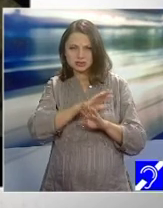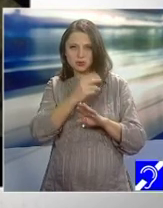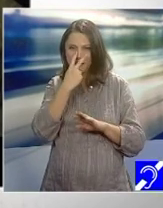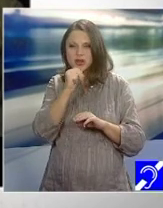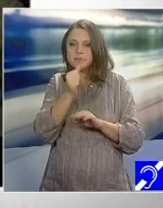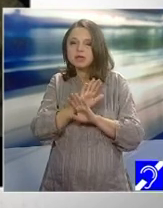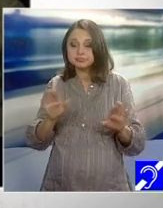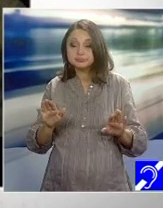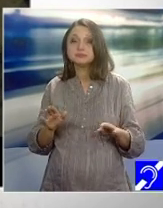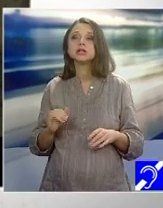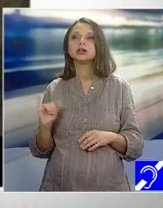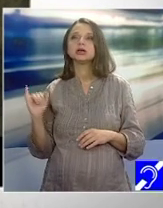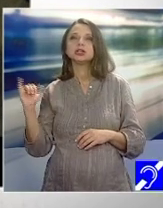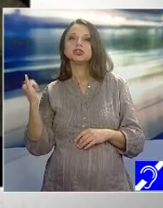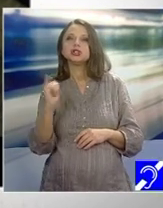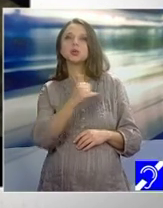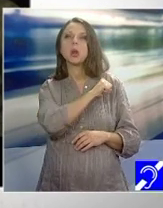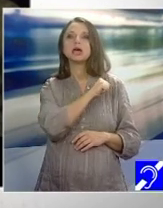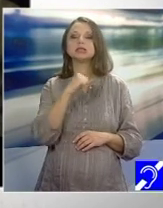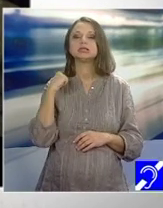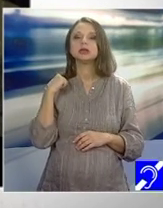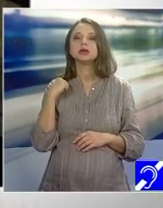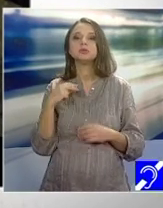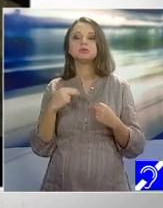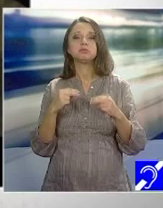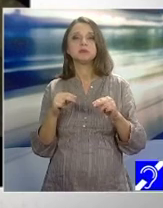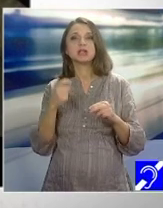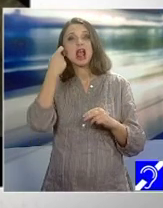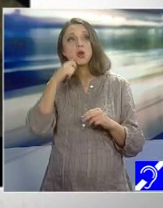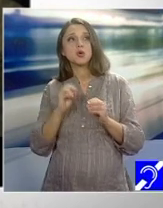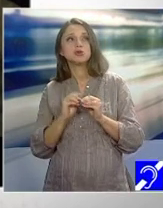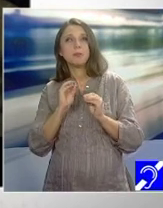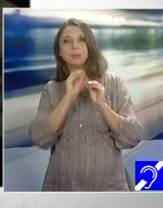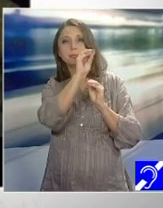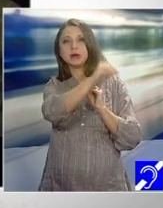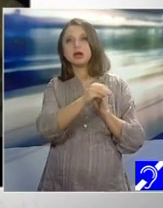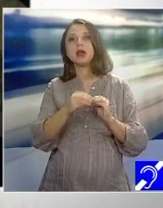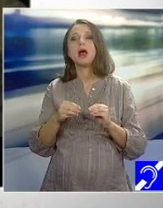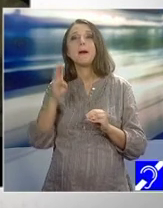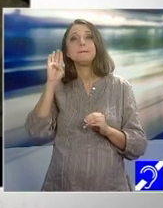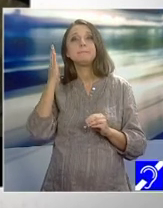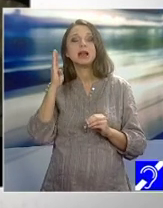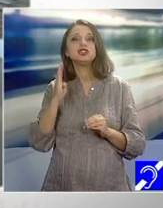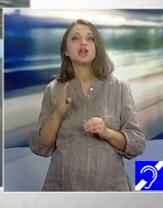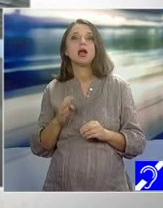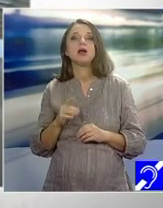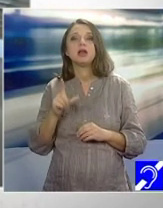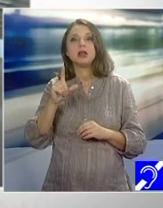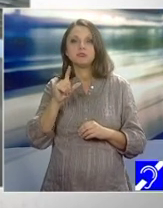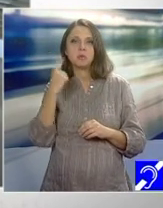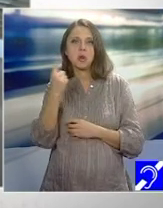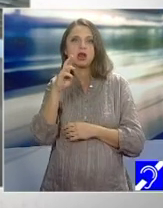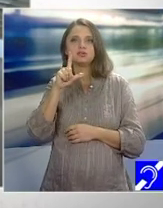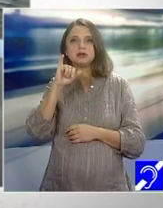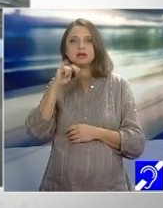circulă singuri de la Cluj la Liege, în Belgia, fără niciun fel de ajutor din partea